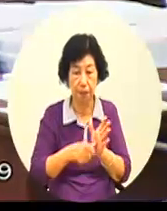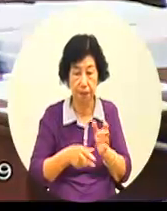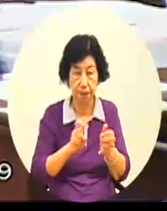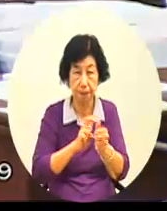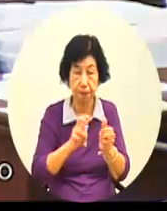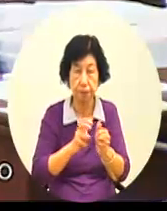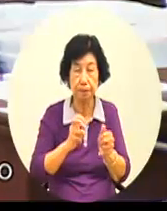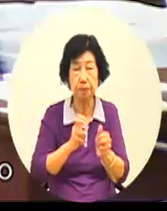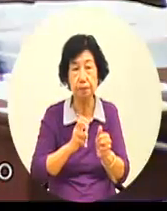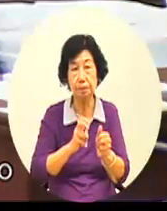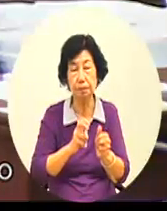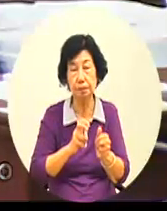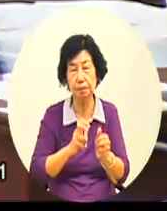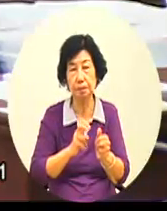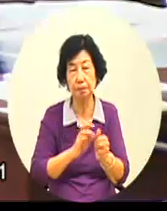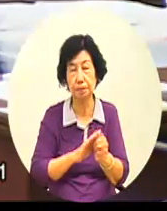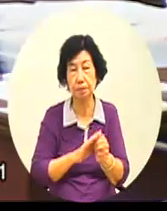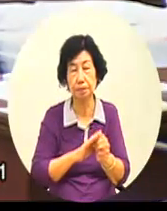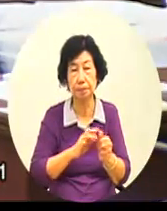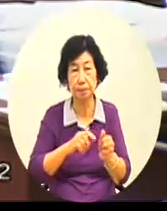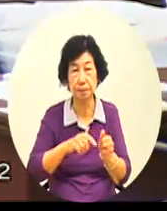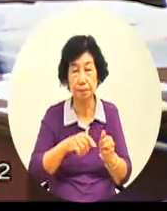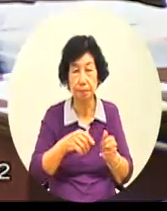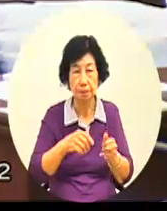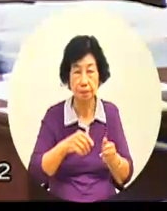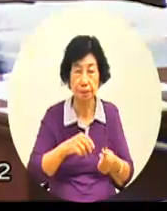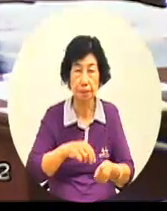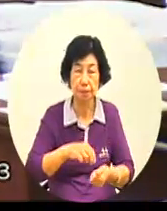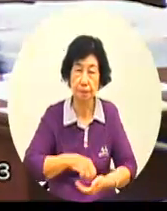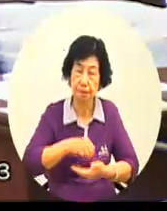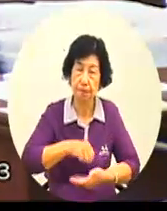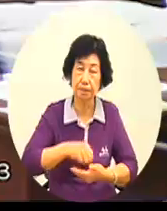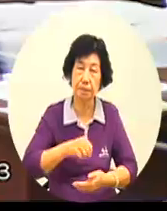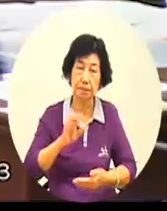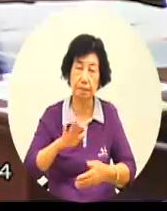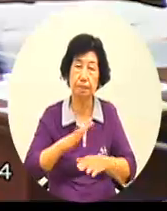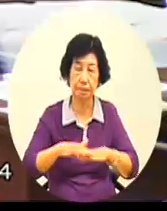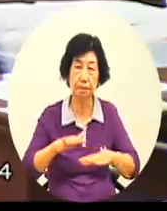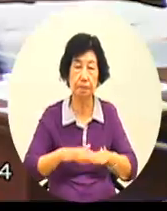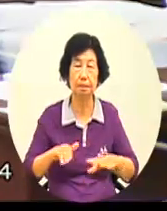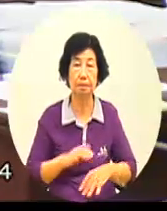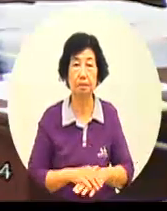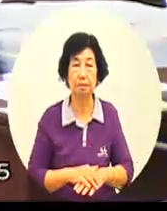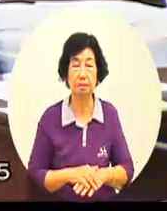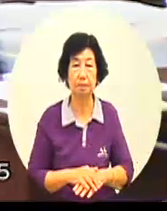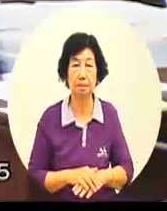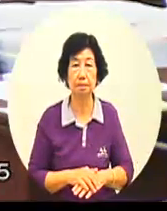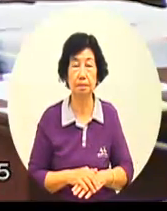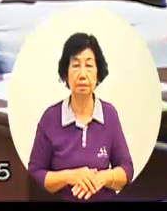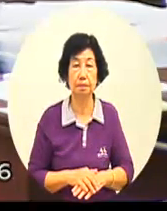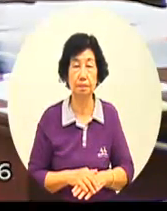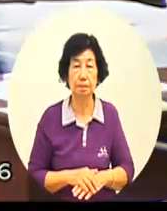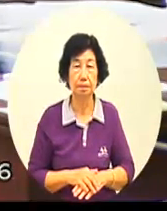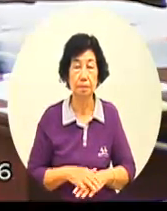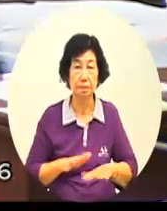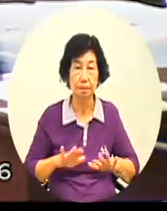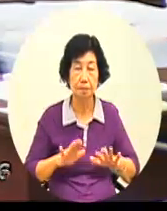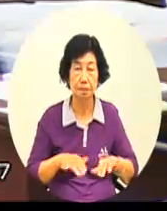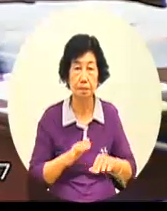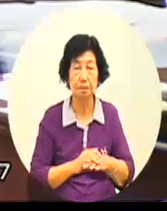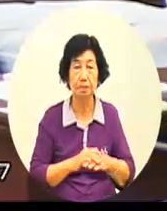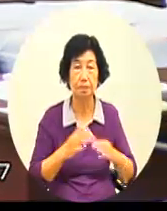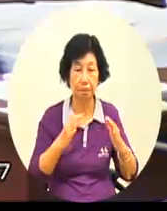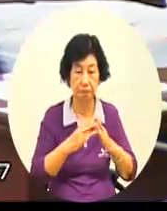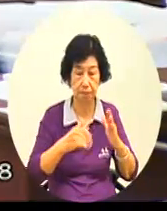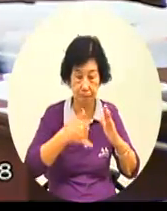一直在担心。那我们服务处在这个服务的当中呢，这个大概接触到的承接案件是居家服务的量